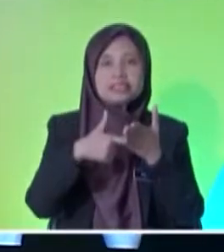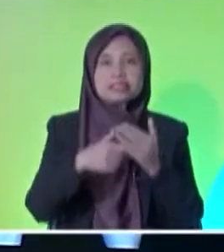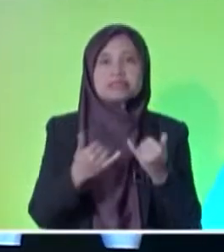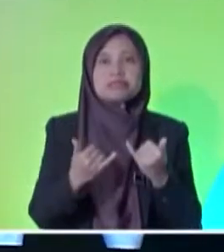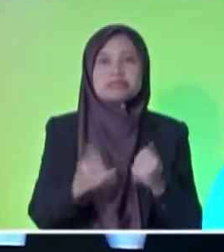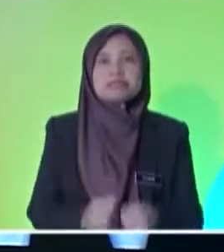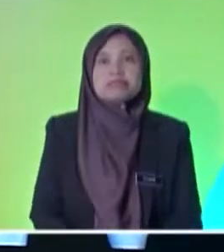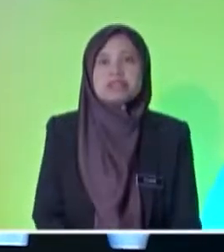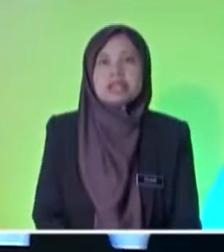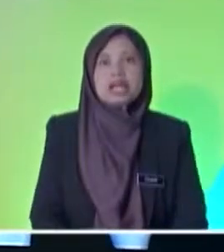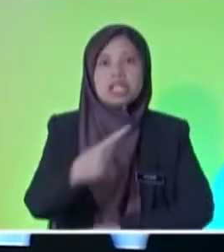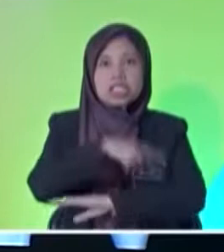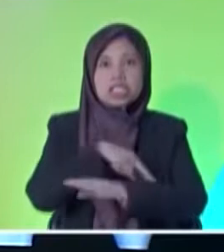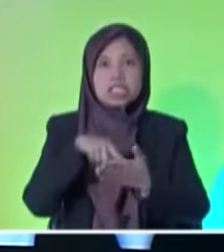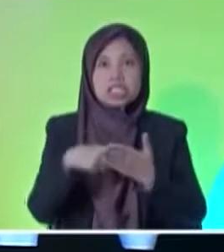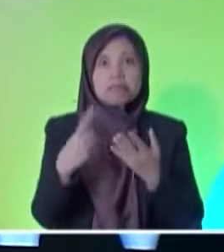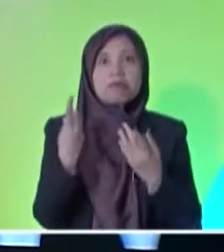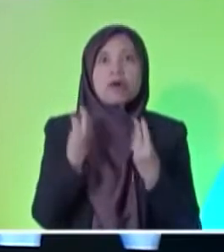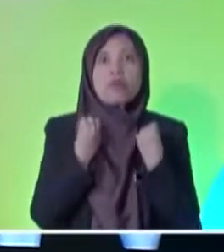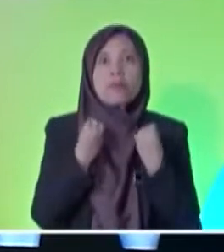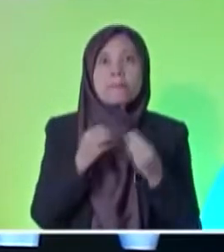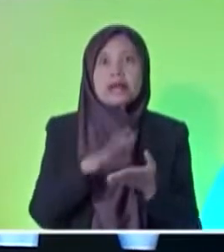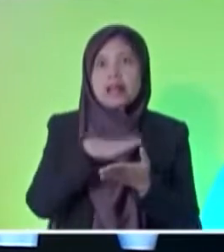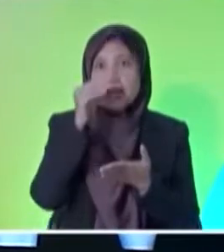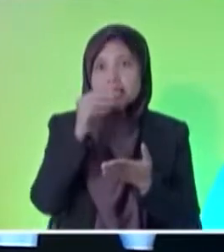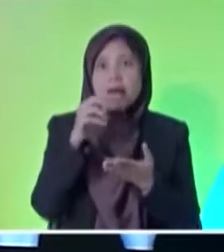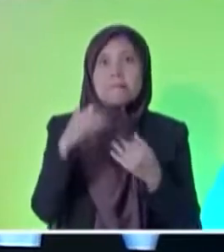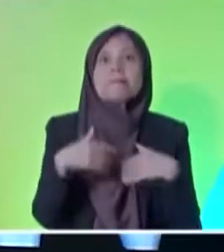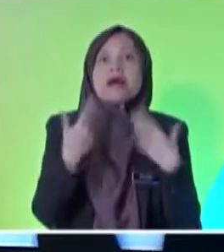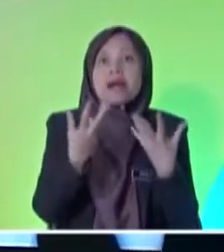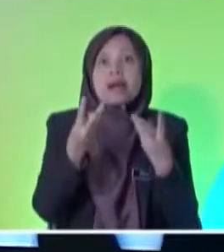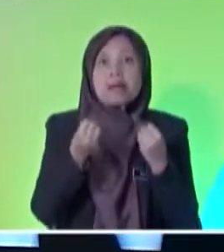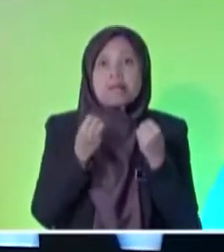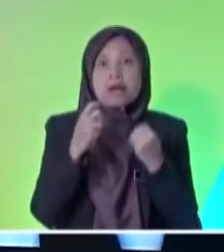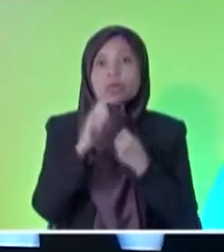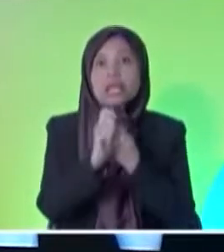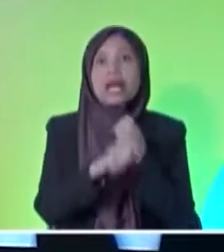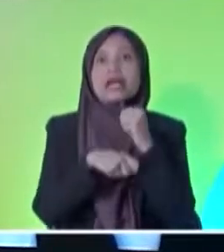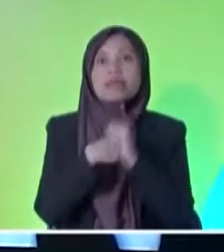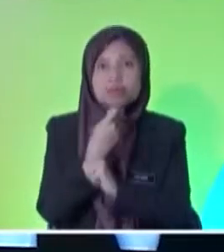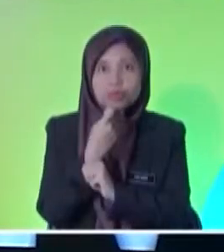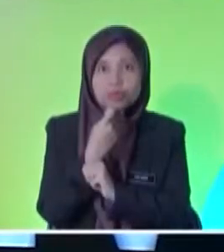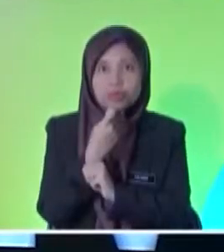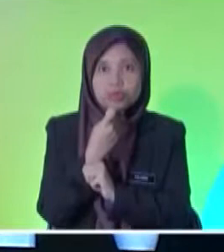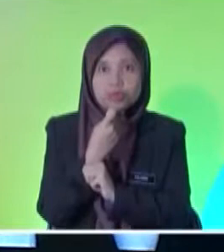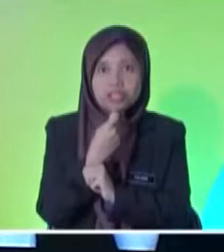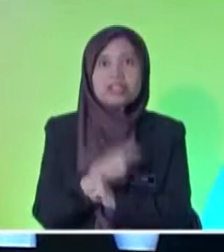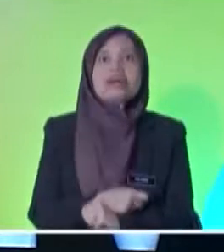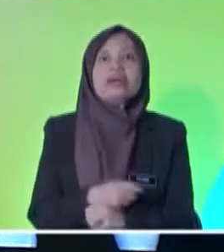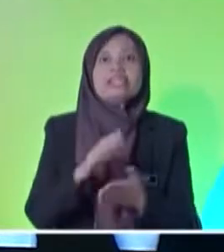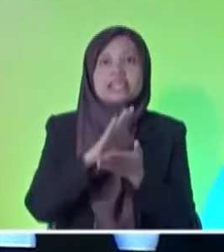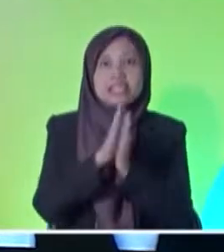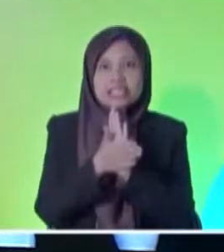didikte bkpm Mari kita belajar macam mana tayamum dan kita bawa kepada anda pelakon utama ah dalam